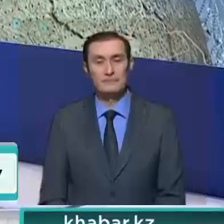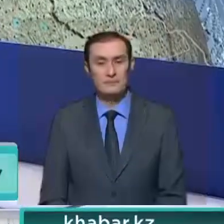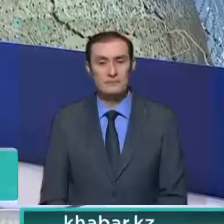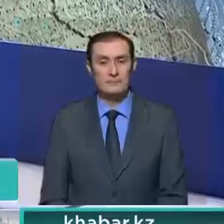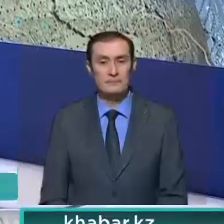Instagram